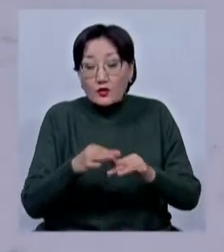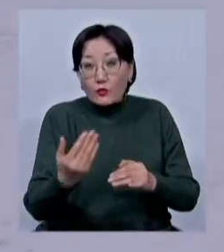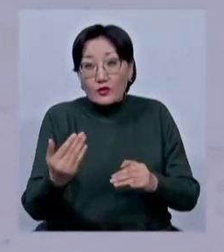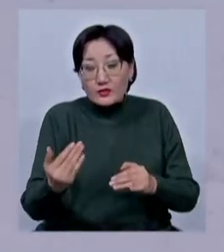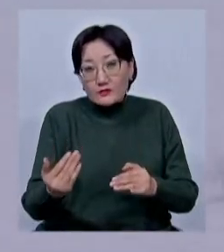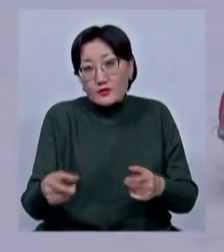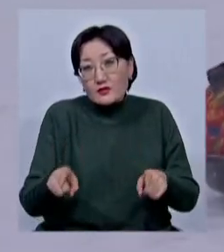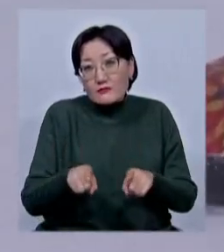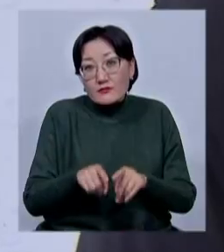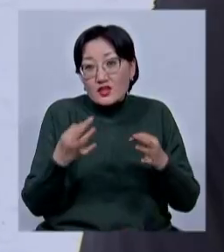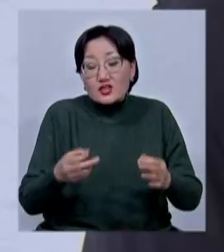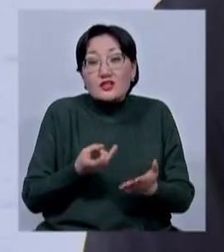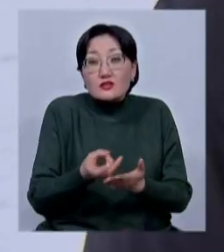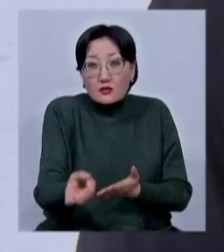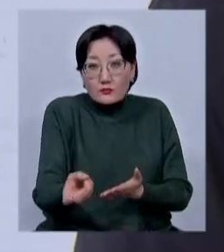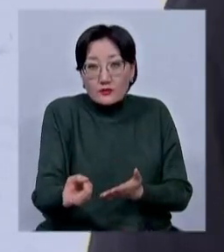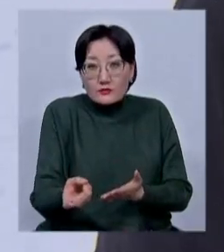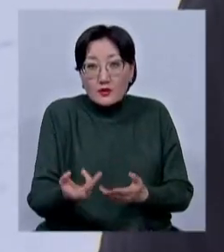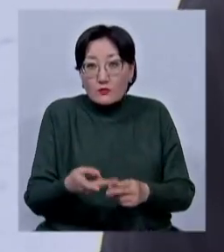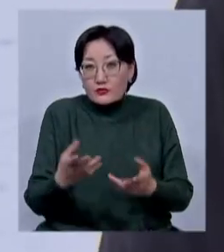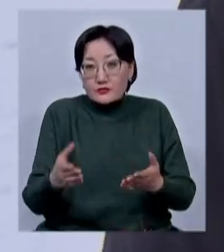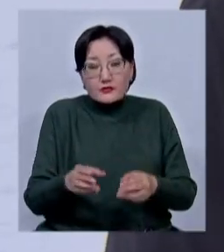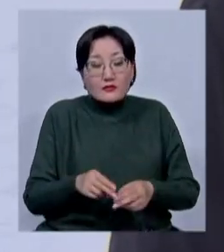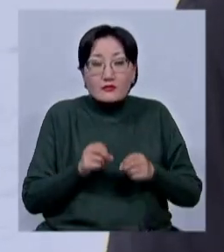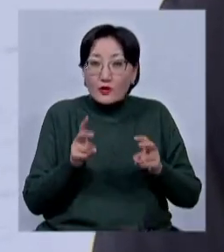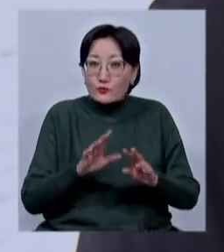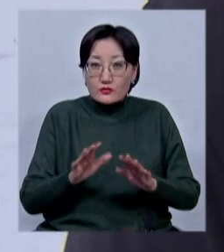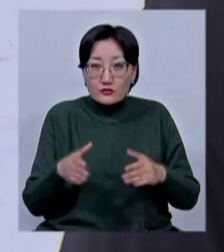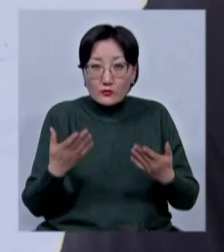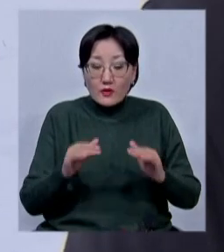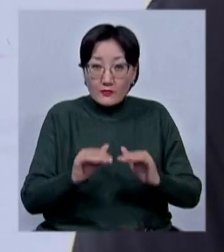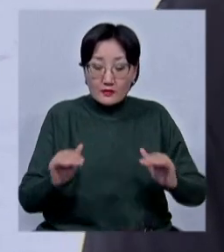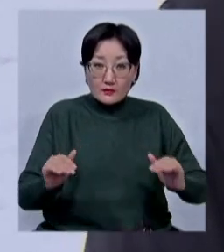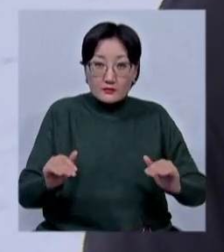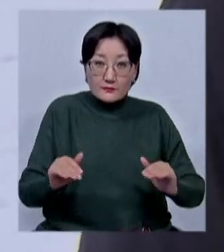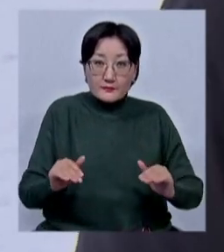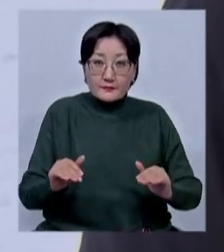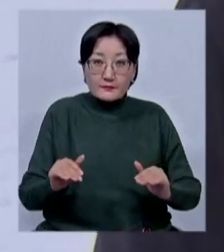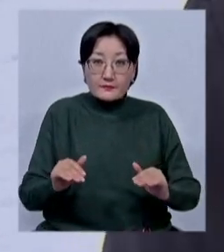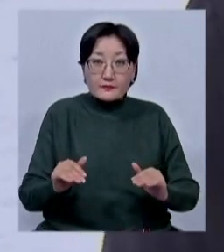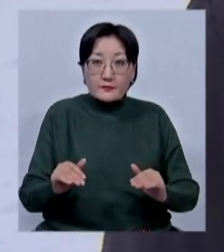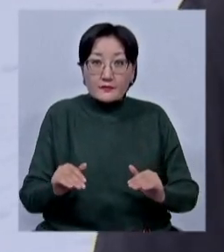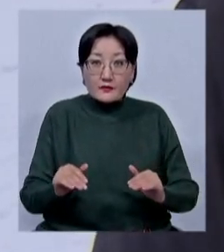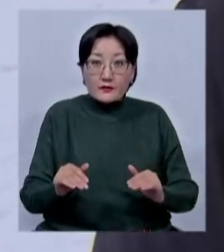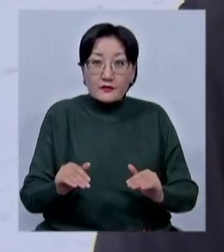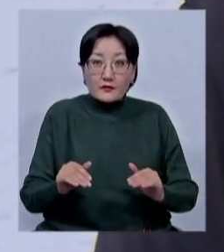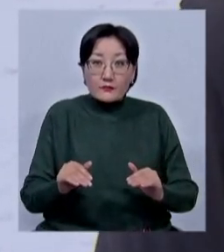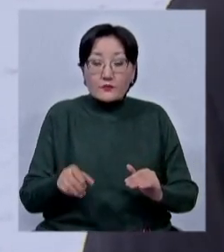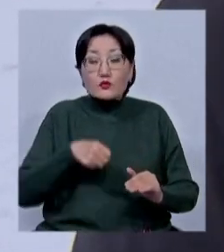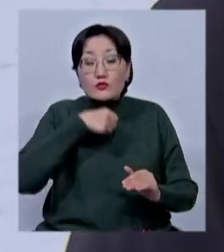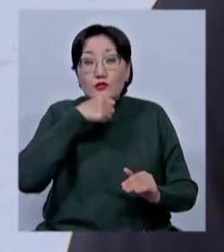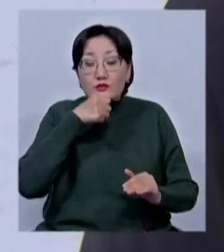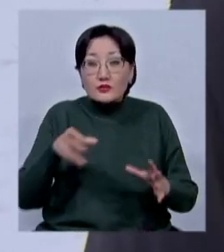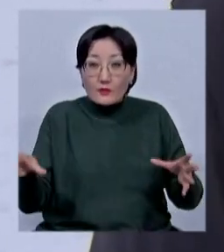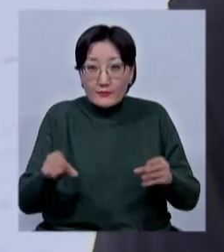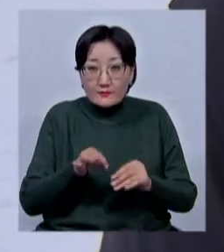басын қатерге тігеді. Бұл жер негізі қатты қауіпті емес, өйткені кішкентайларды жаңағыдай бірінің үстіне алып жаңағы үлкендері сөйтіп